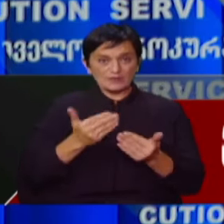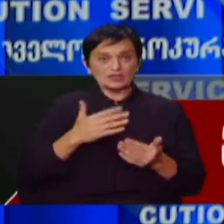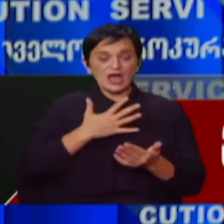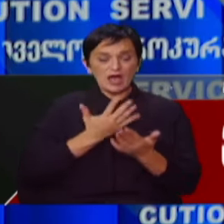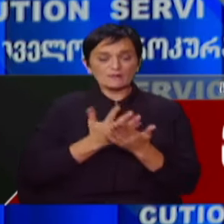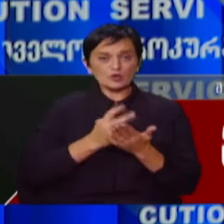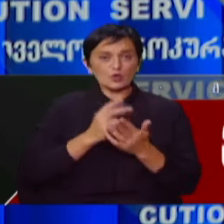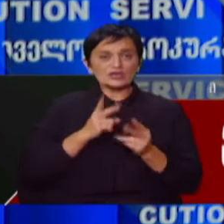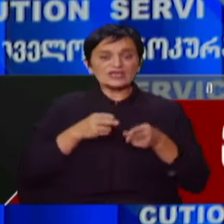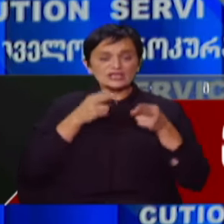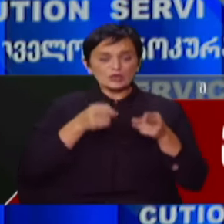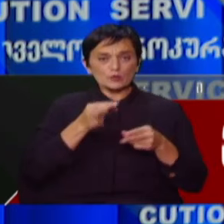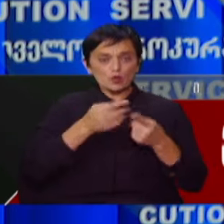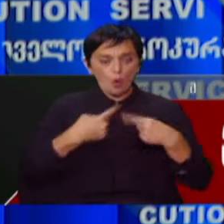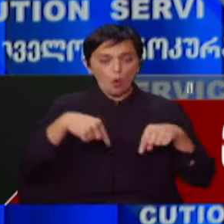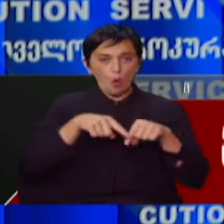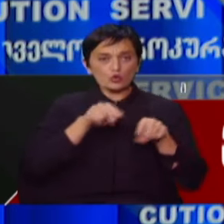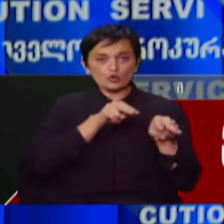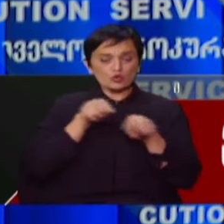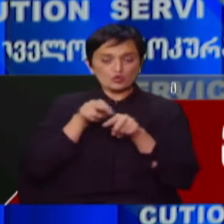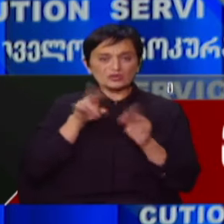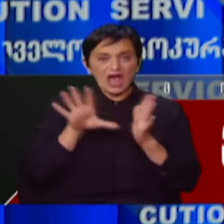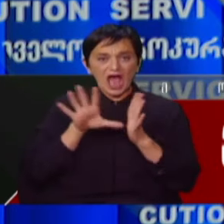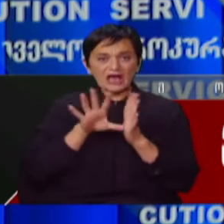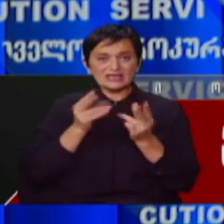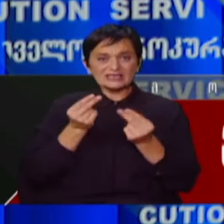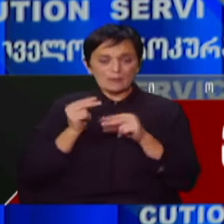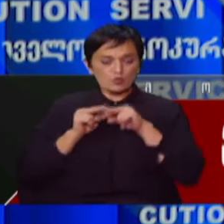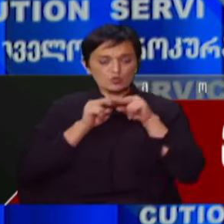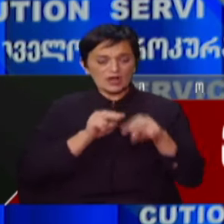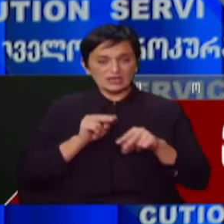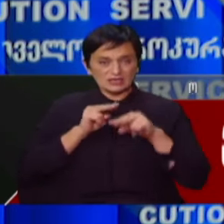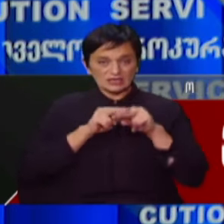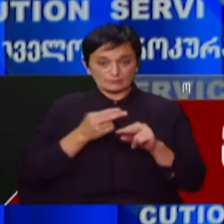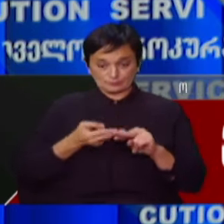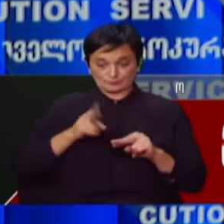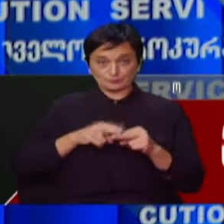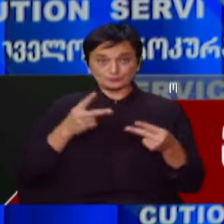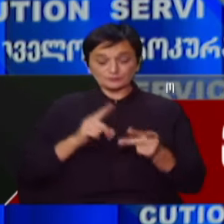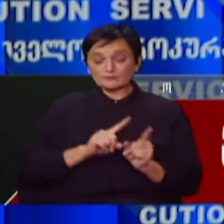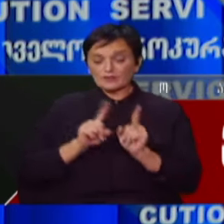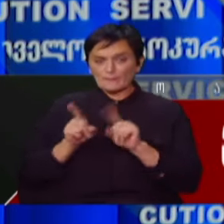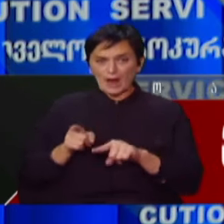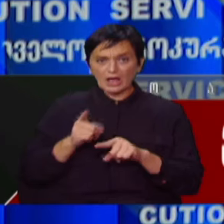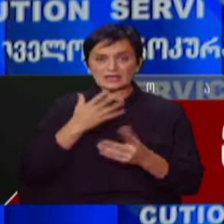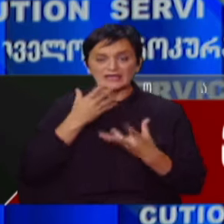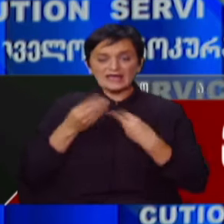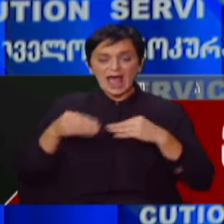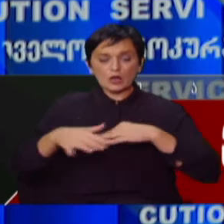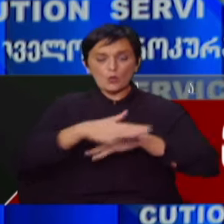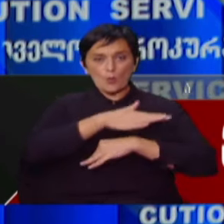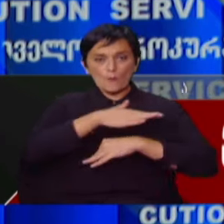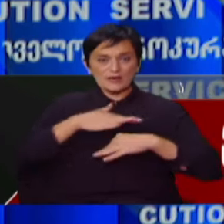აქტივებს რისხავდნენ კრიმინალური ორგანიზაციის კონტროლირებად ელექტრონულ საფულეებზე. აღნიშნულის პარალელურად ყალ